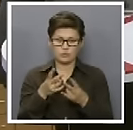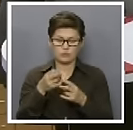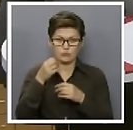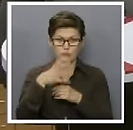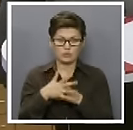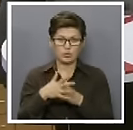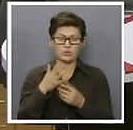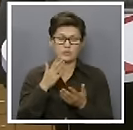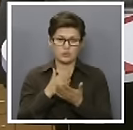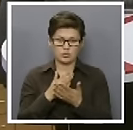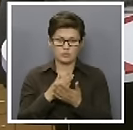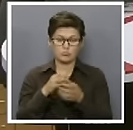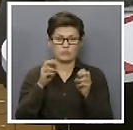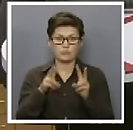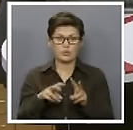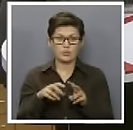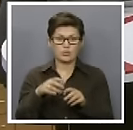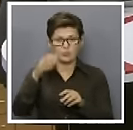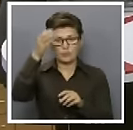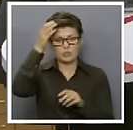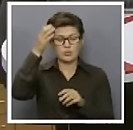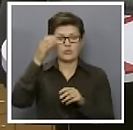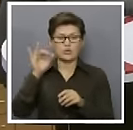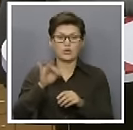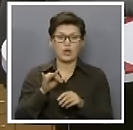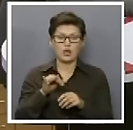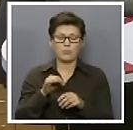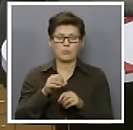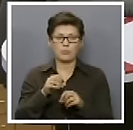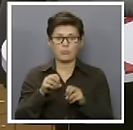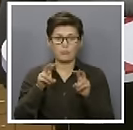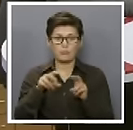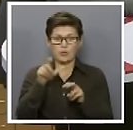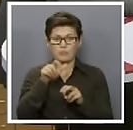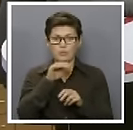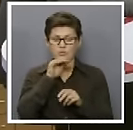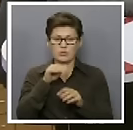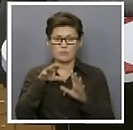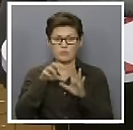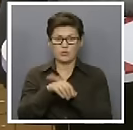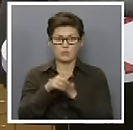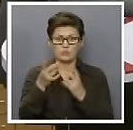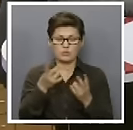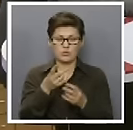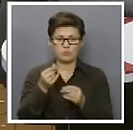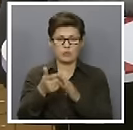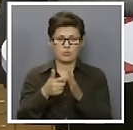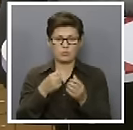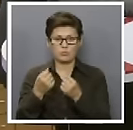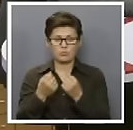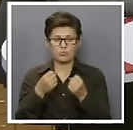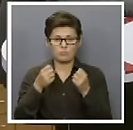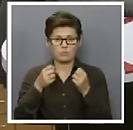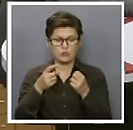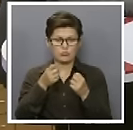жағдай жасалынды, енді мамандарымызды білімді және мамандарымызға былайша айтқанда инвестиция жасауымыз керек. Мамандарымызды мықты